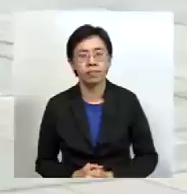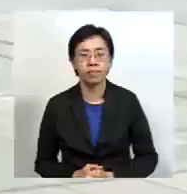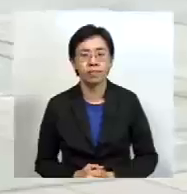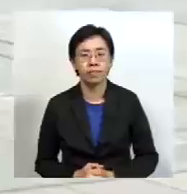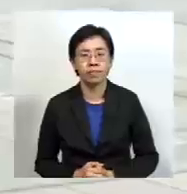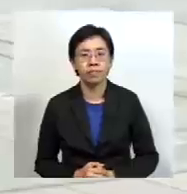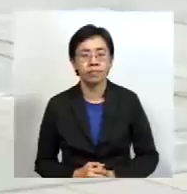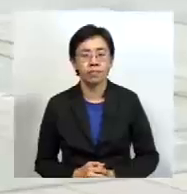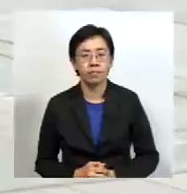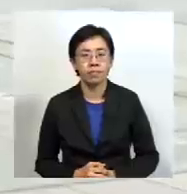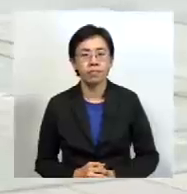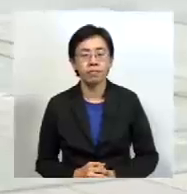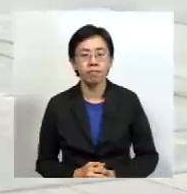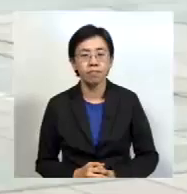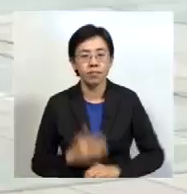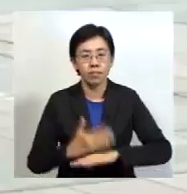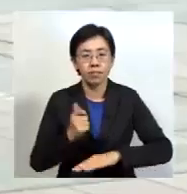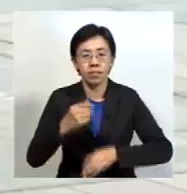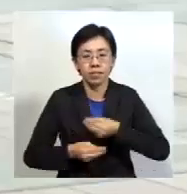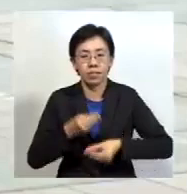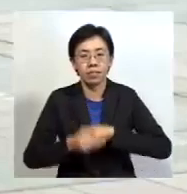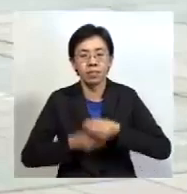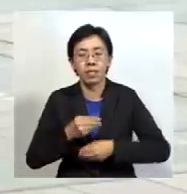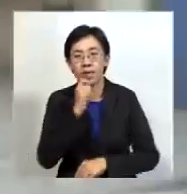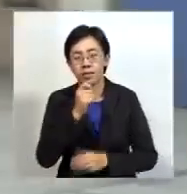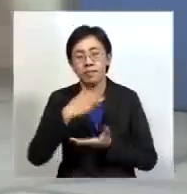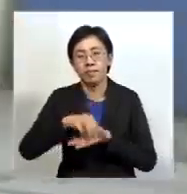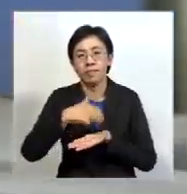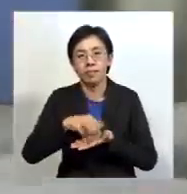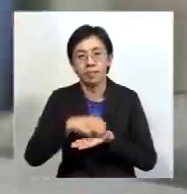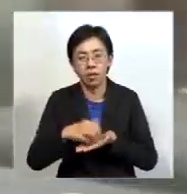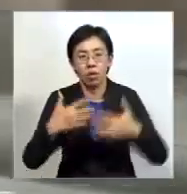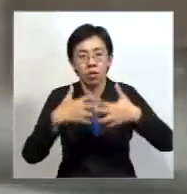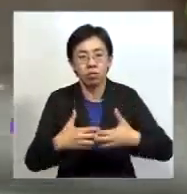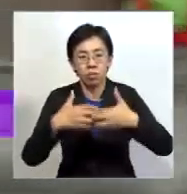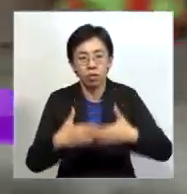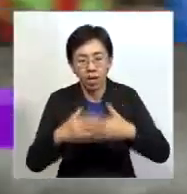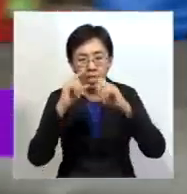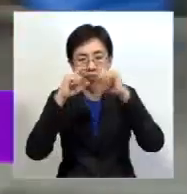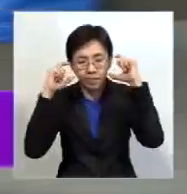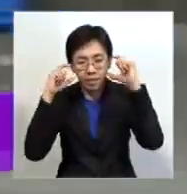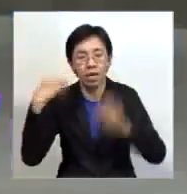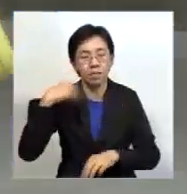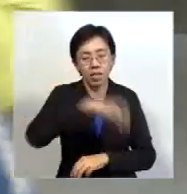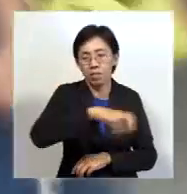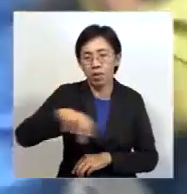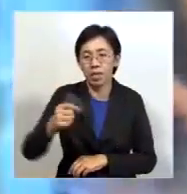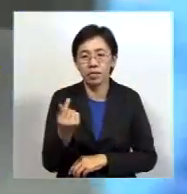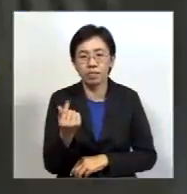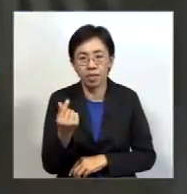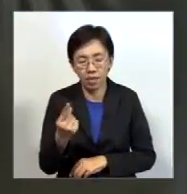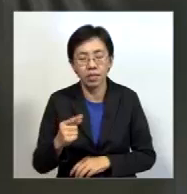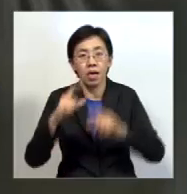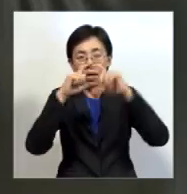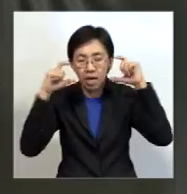ายวิชัยโภชนกิจนะครับอธิบดีกรมการค้าภายในบอกว่าโรงงานผู้ผลิตเนี่ยมีอยู่11แห่งนะครับผลิตห